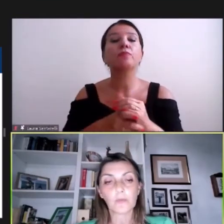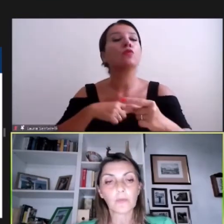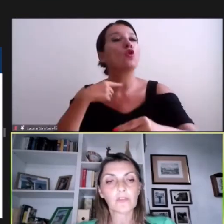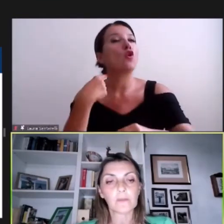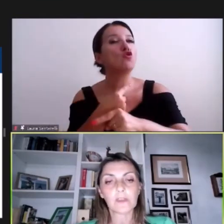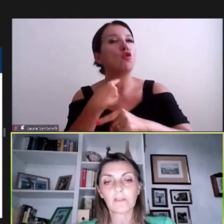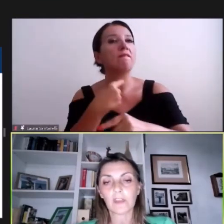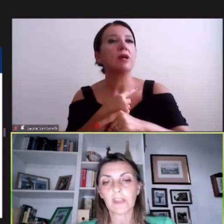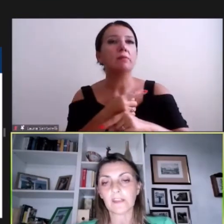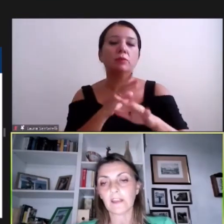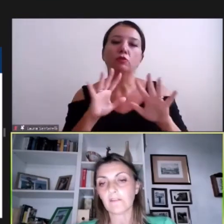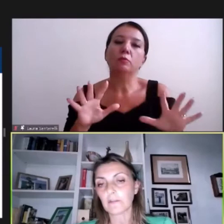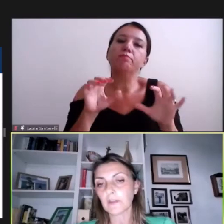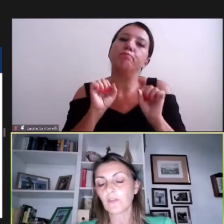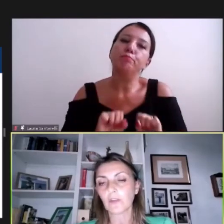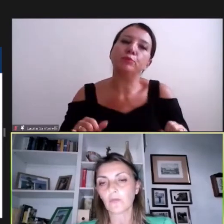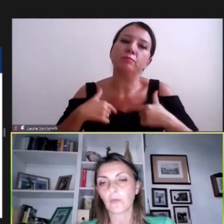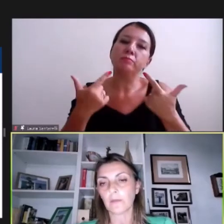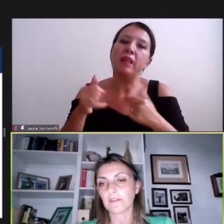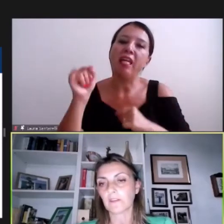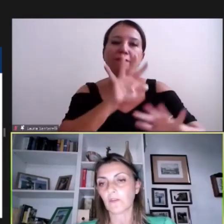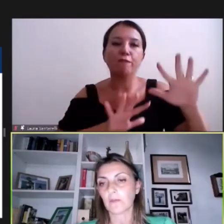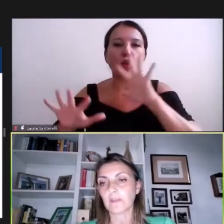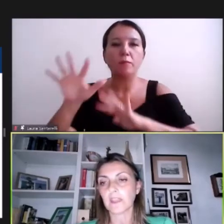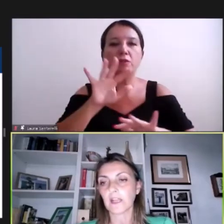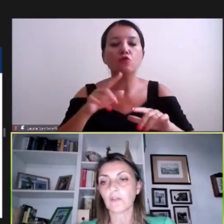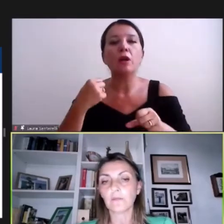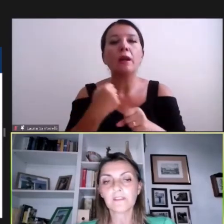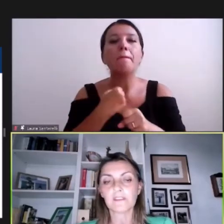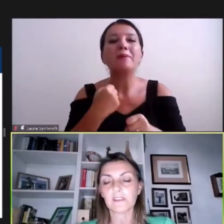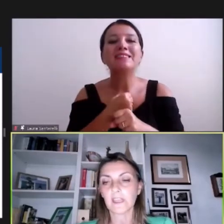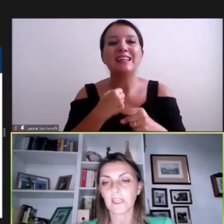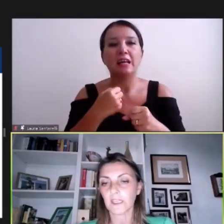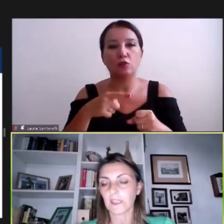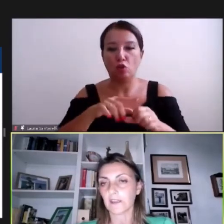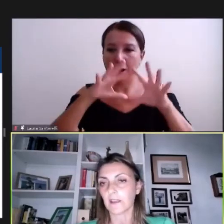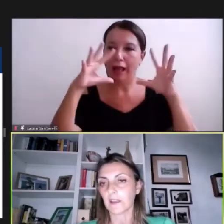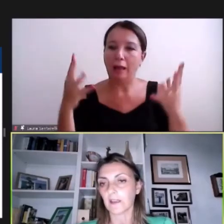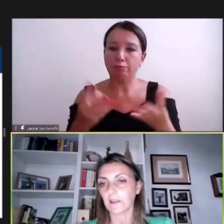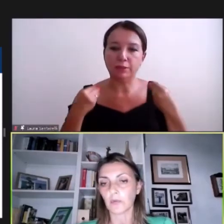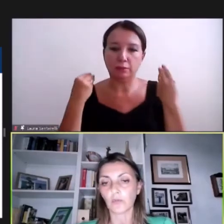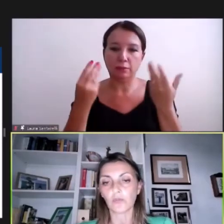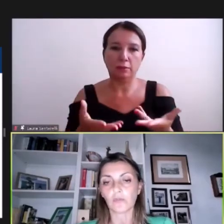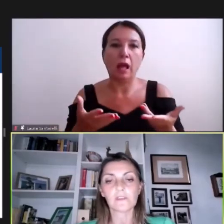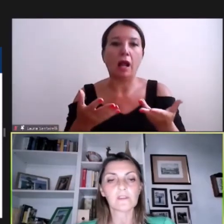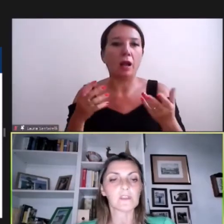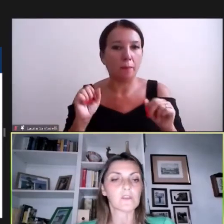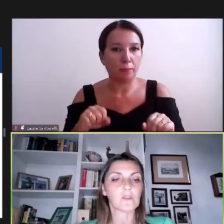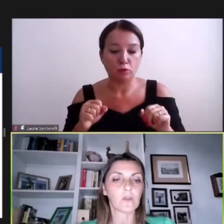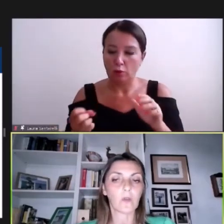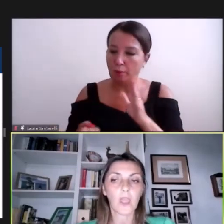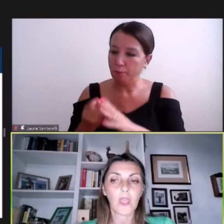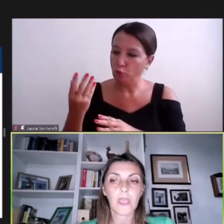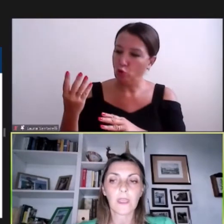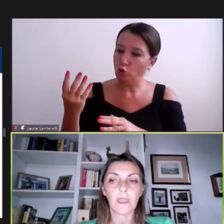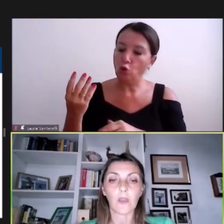quanto più possibile fornire delle informazioni sulle prestazioni ambientali complessive del prodotto o del